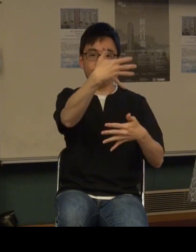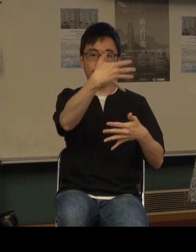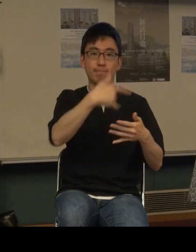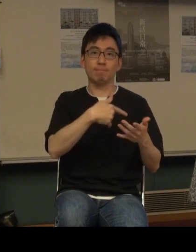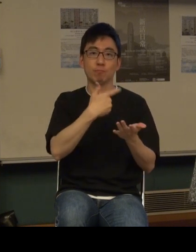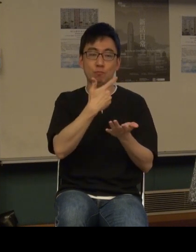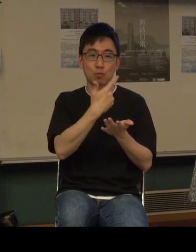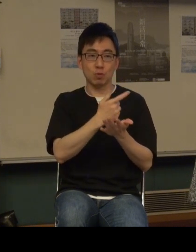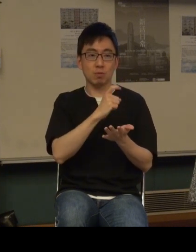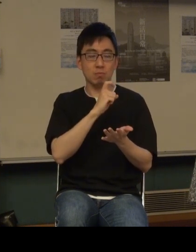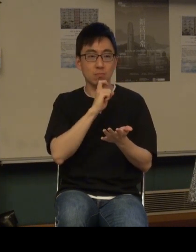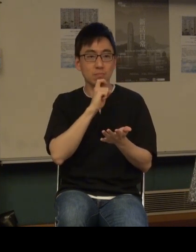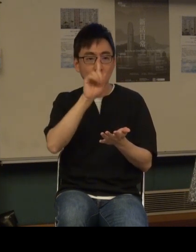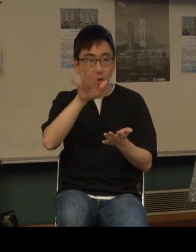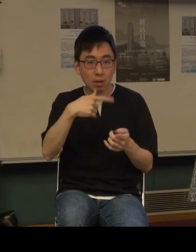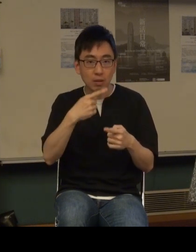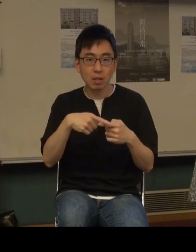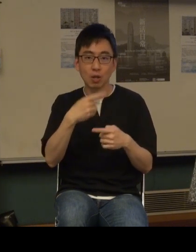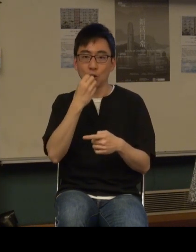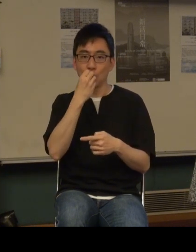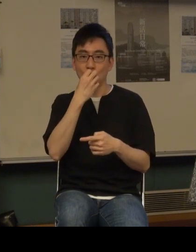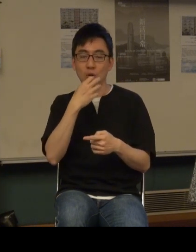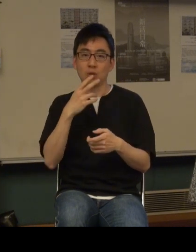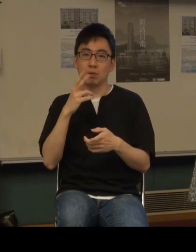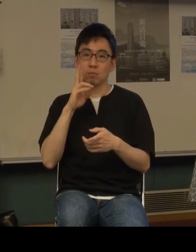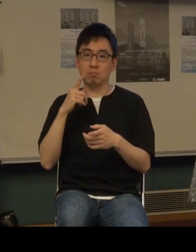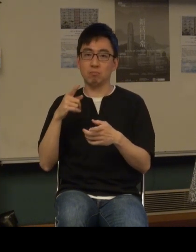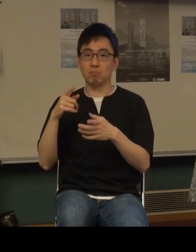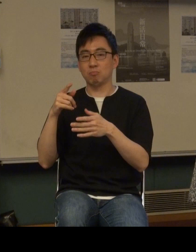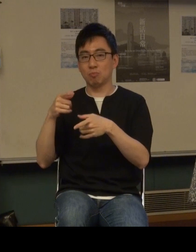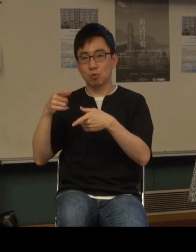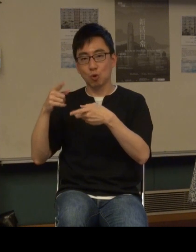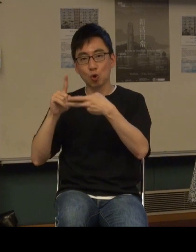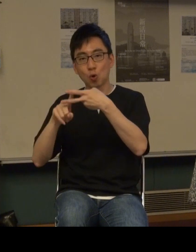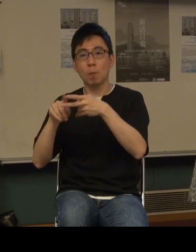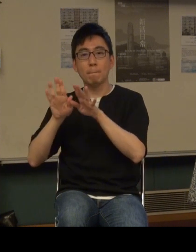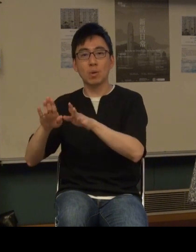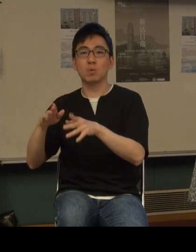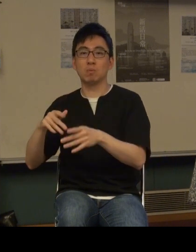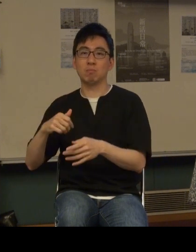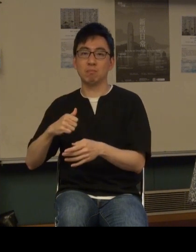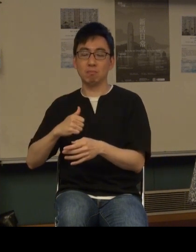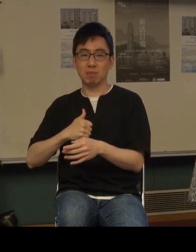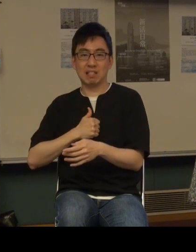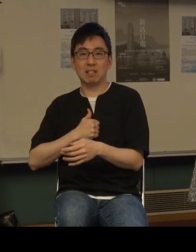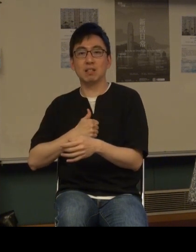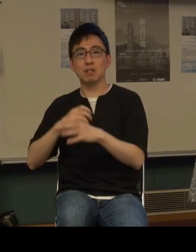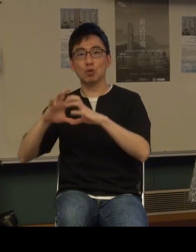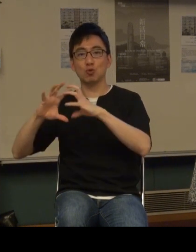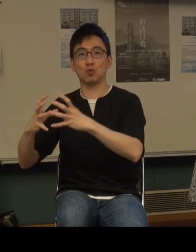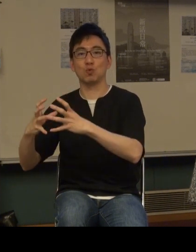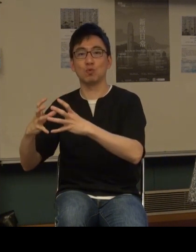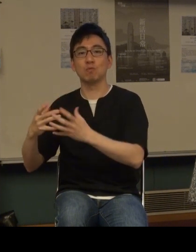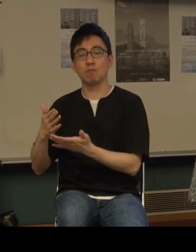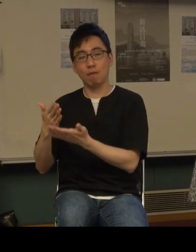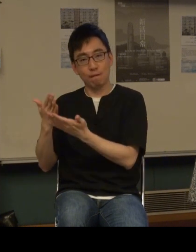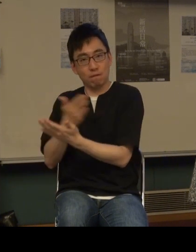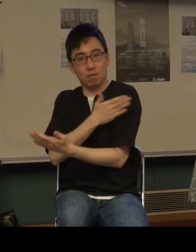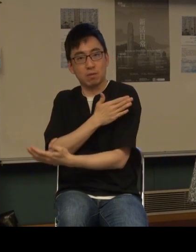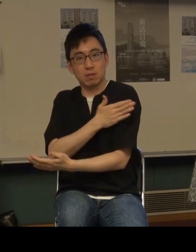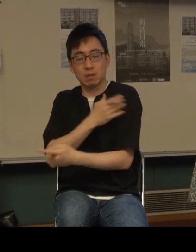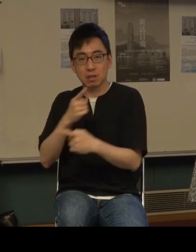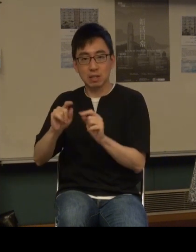呢就是由以前的香港的公務司署負責的。公務司署由英國人嚟